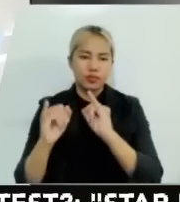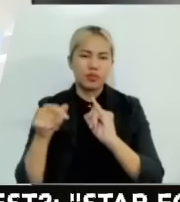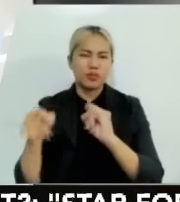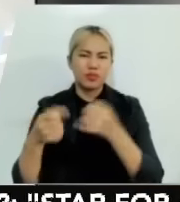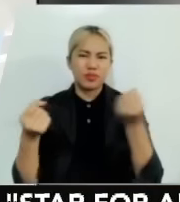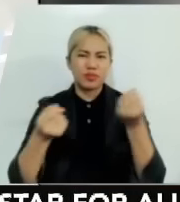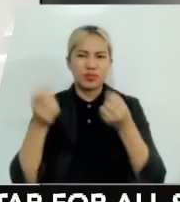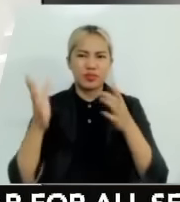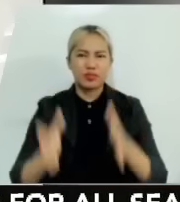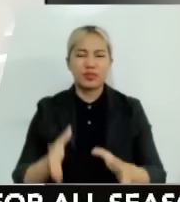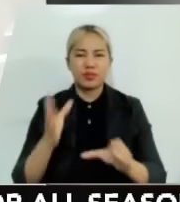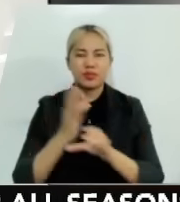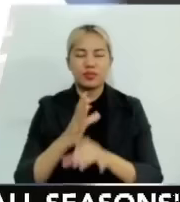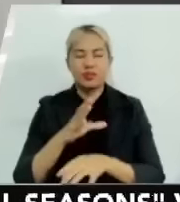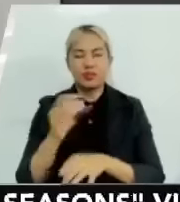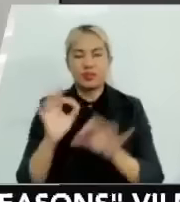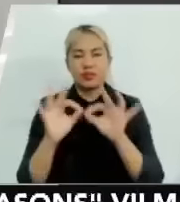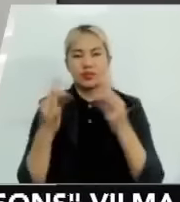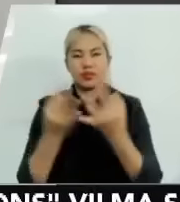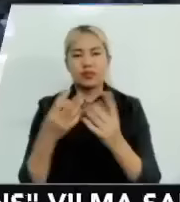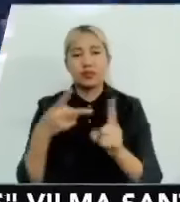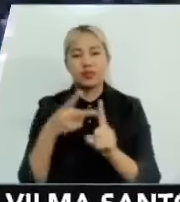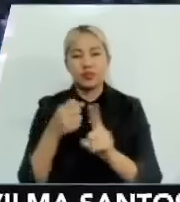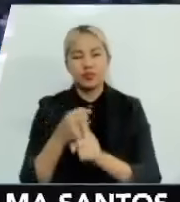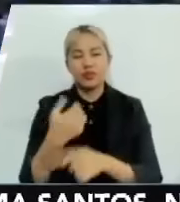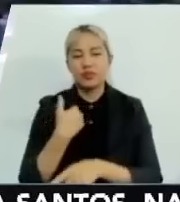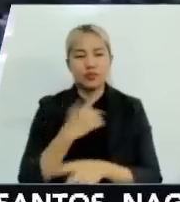ang pamilya ng biktima.